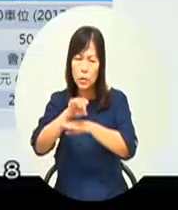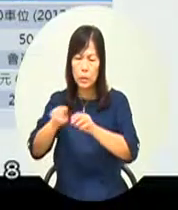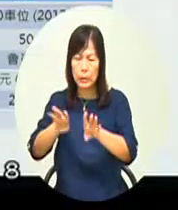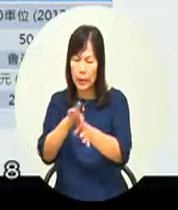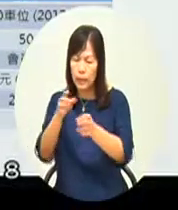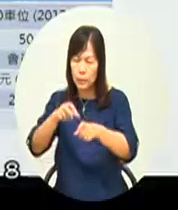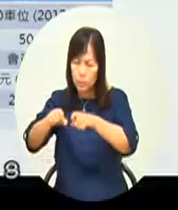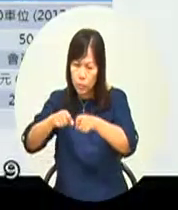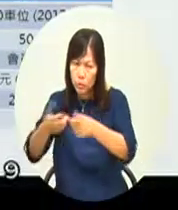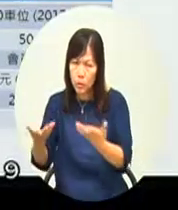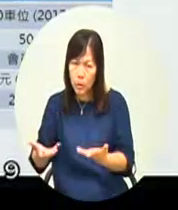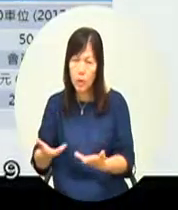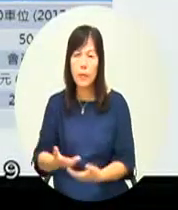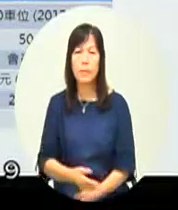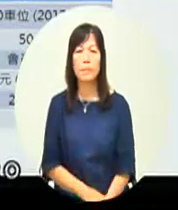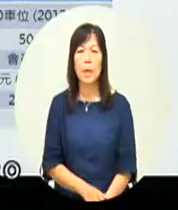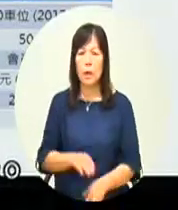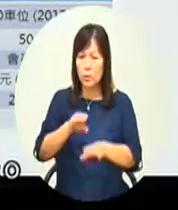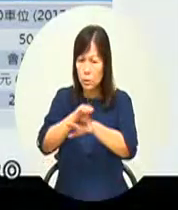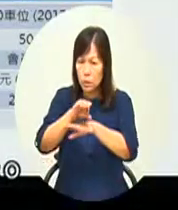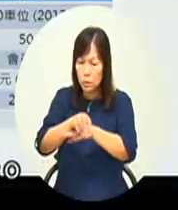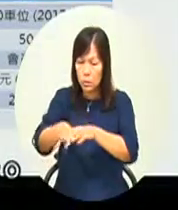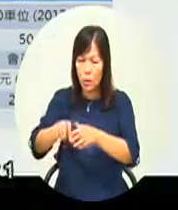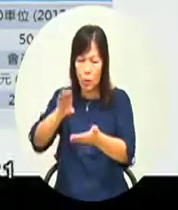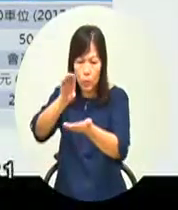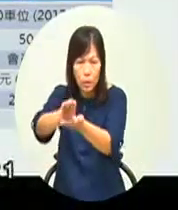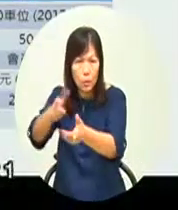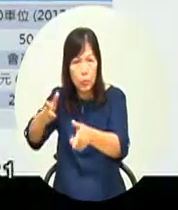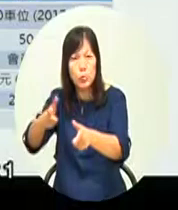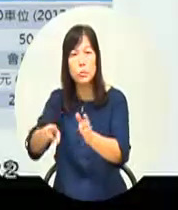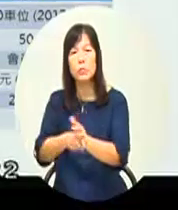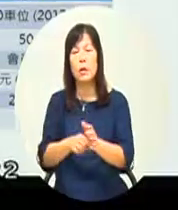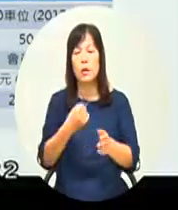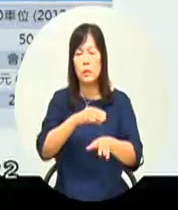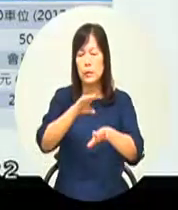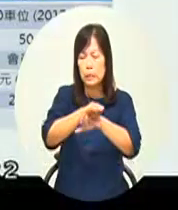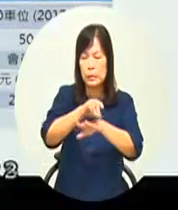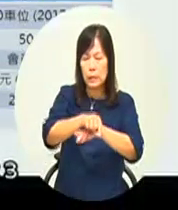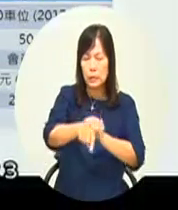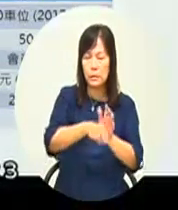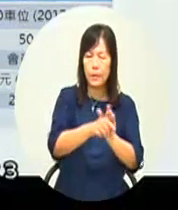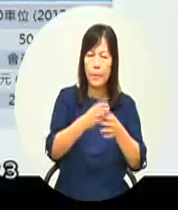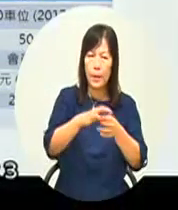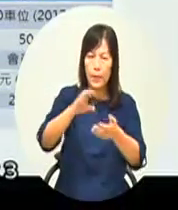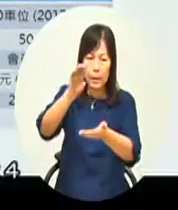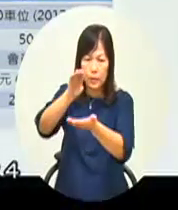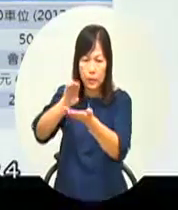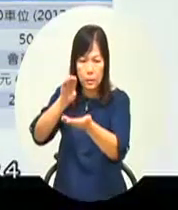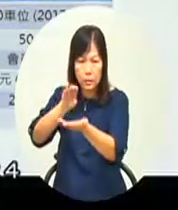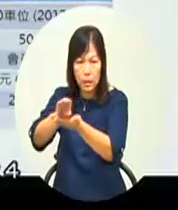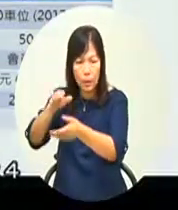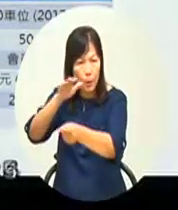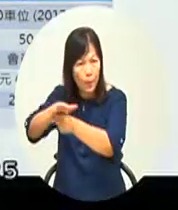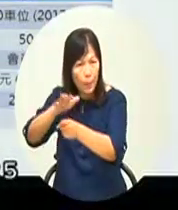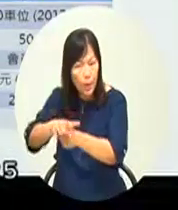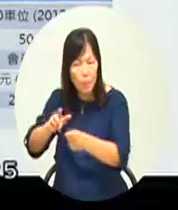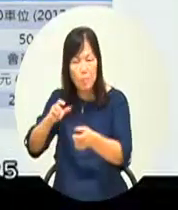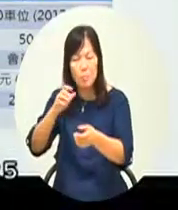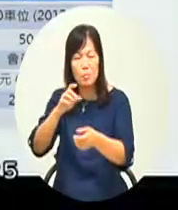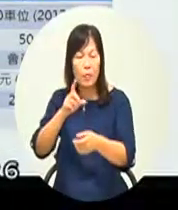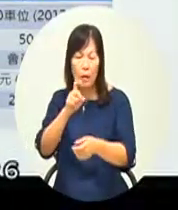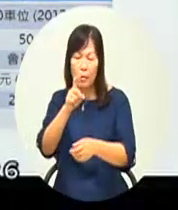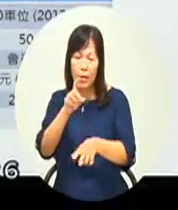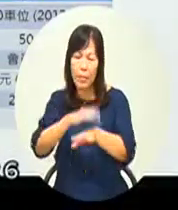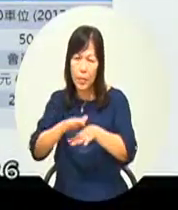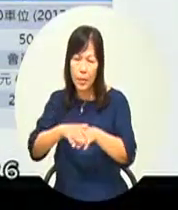规划，车子哦，不是车位哦，我想不可能把车位停满吧，这可能要再详细的